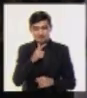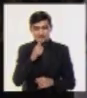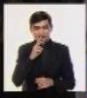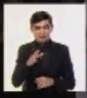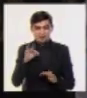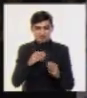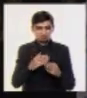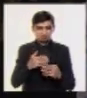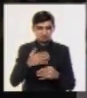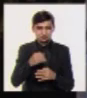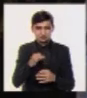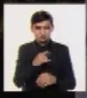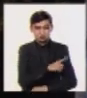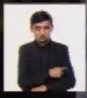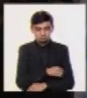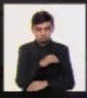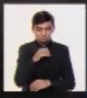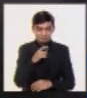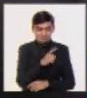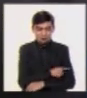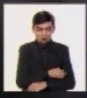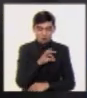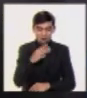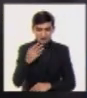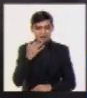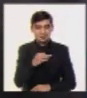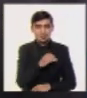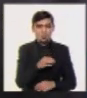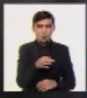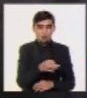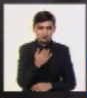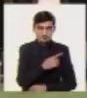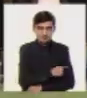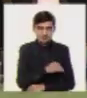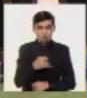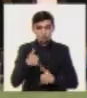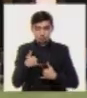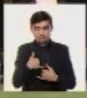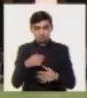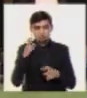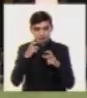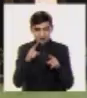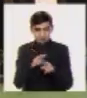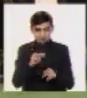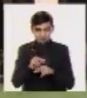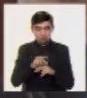облыстық клиникалық аурухана мен жедел жәрдем станциясының дәрігерлері, әлеуметтік қызметкерлер, мұғалімдер, жоғарғы оқу орнының оқытушылары бар.